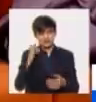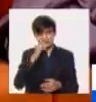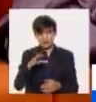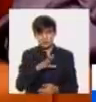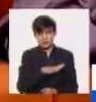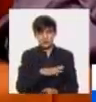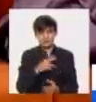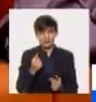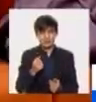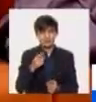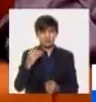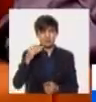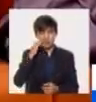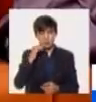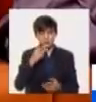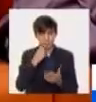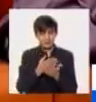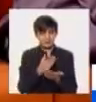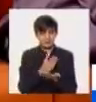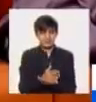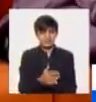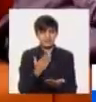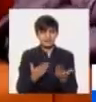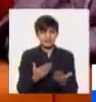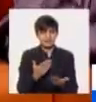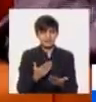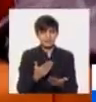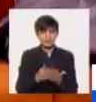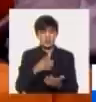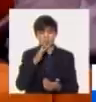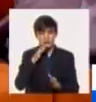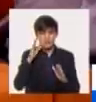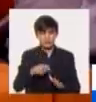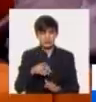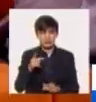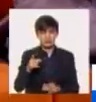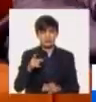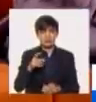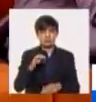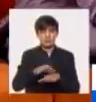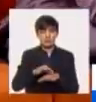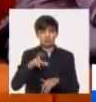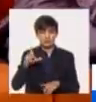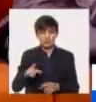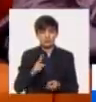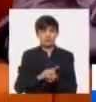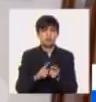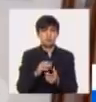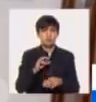и их опыт показывает сейчас, вот, например, если опыт Кореи, да, что переболевшие вновь